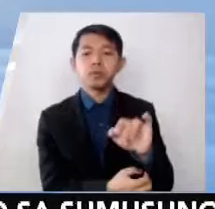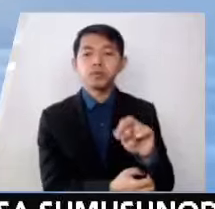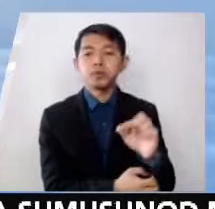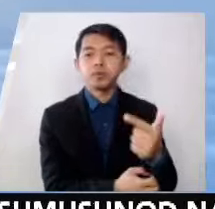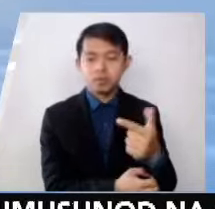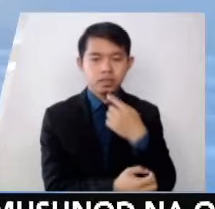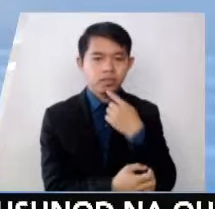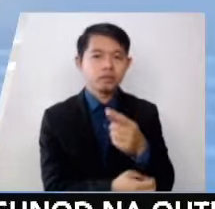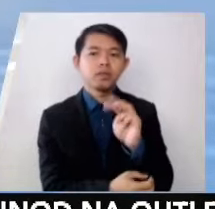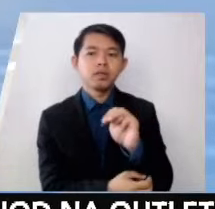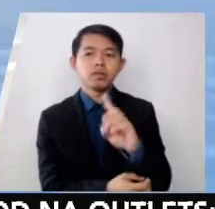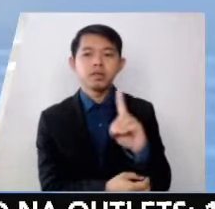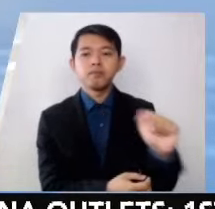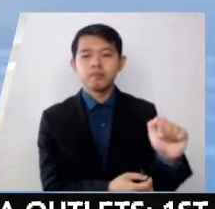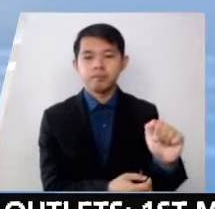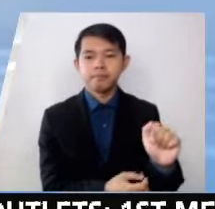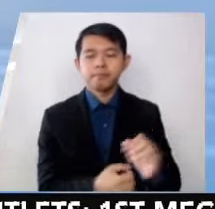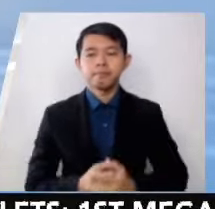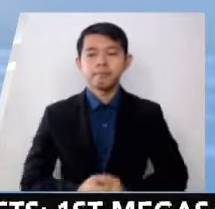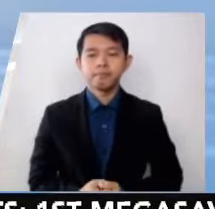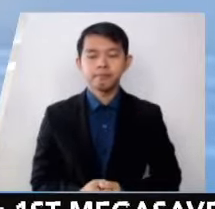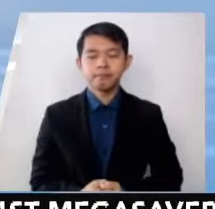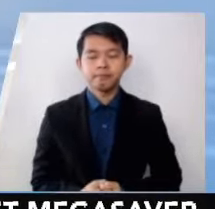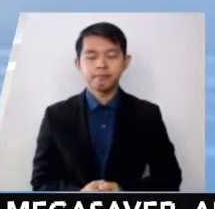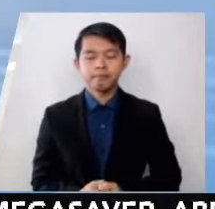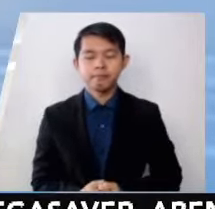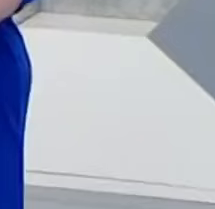Development Authority o MMDA.